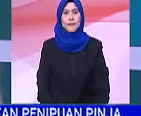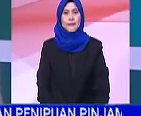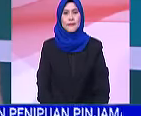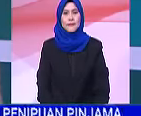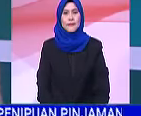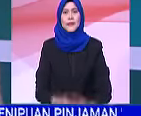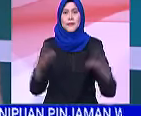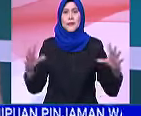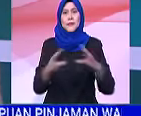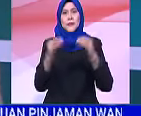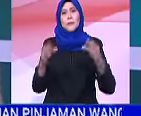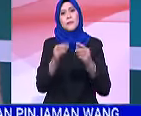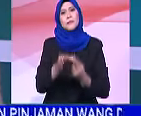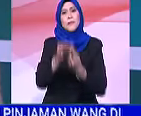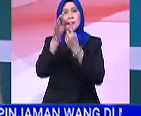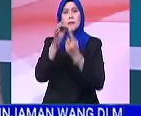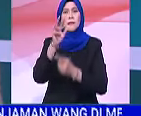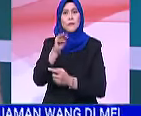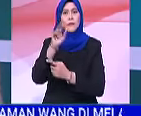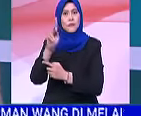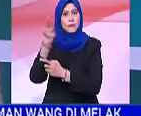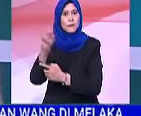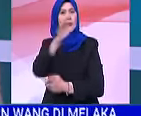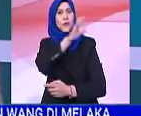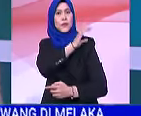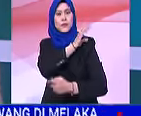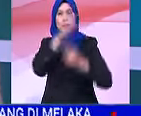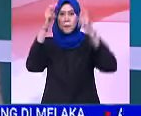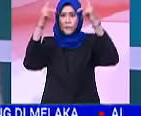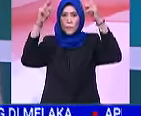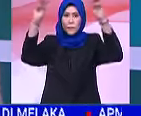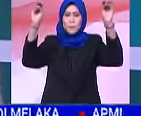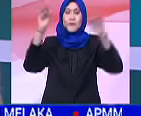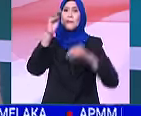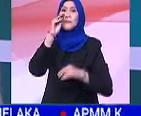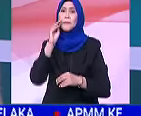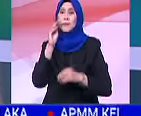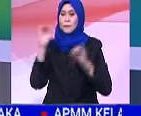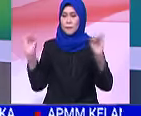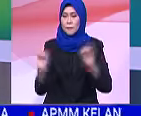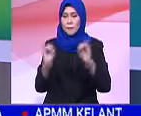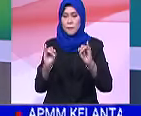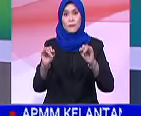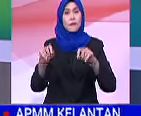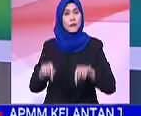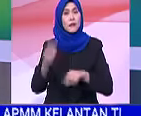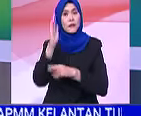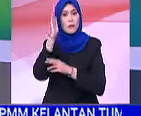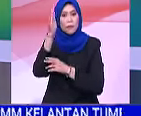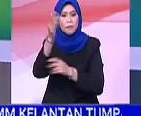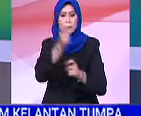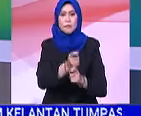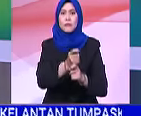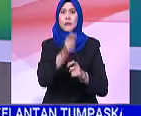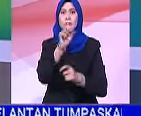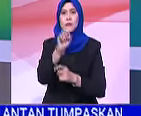Sidang khas Majlis Keselamatan Negara MKN yang dipengerusikan Perdana Menteri Tan Sri Muhyiddin Yassin Isnin ini bakal menentukan prosedur proses